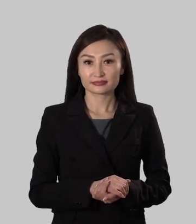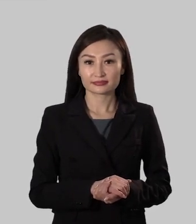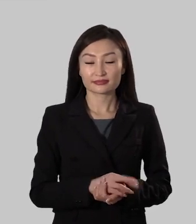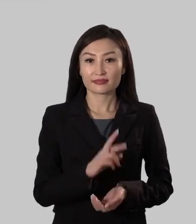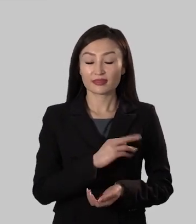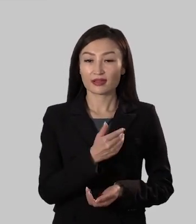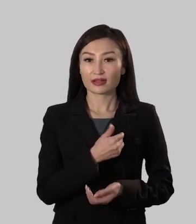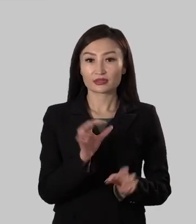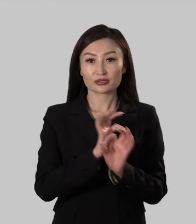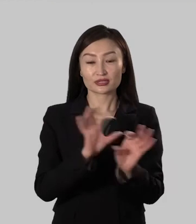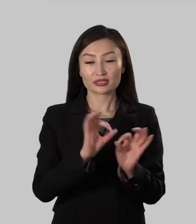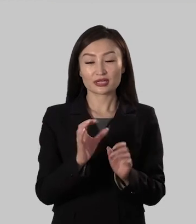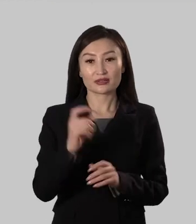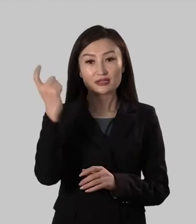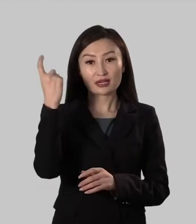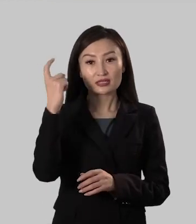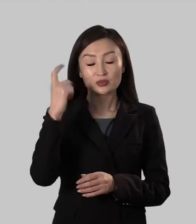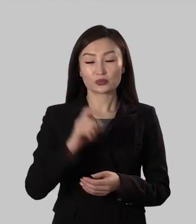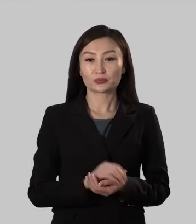Я хочу рассказать вам сказку.